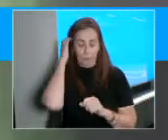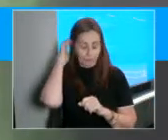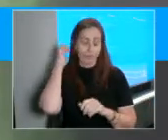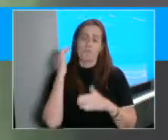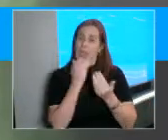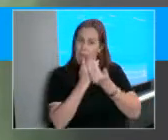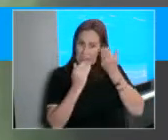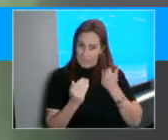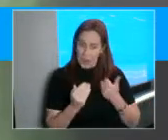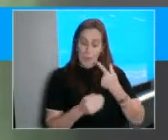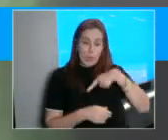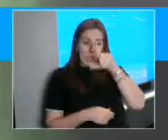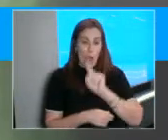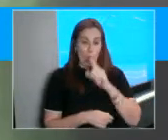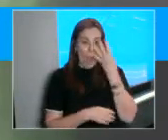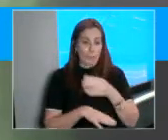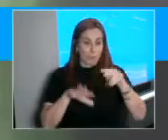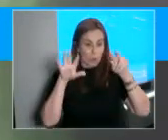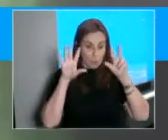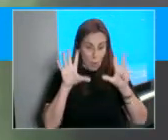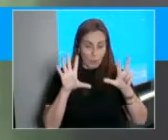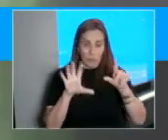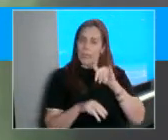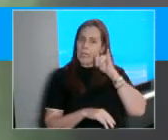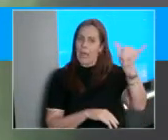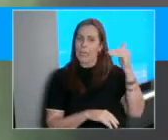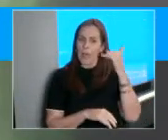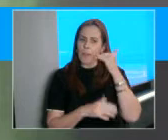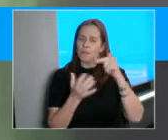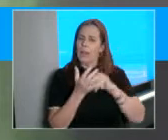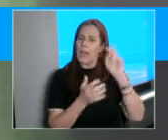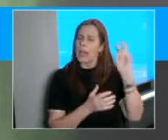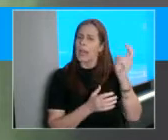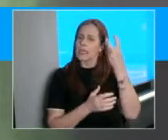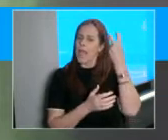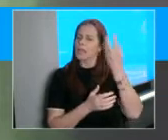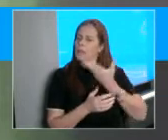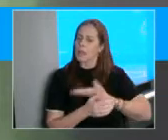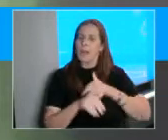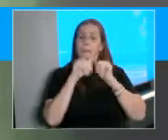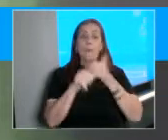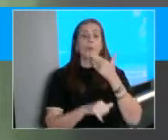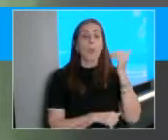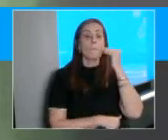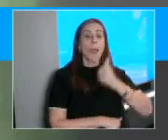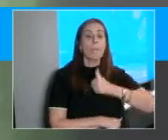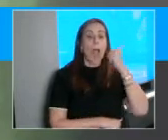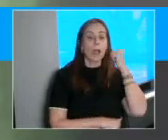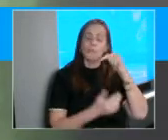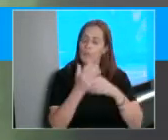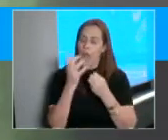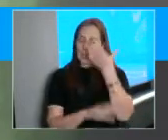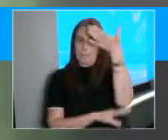1948. עוד קודם לכן, בינואר 1948, נסע לארצות הברית כדי לגייס את תמיכתם של יהודי ארצות הברית במאבק